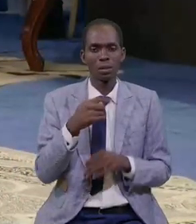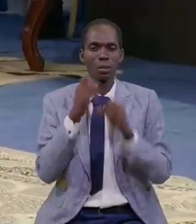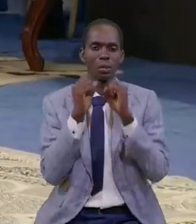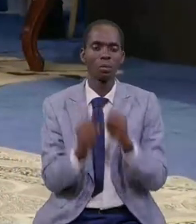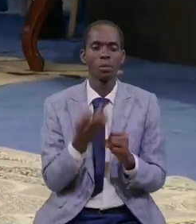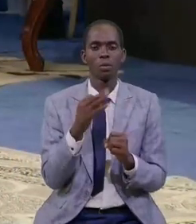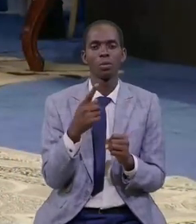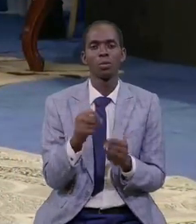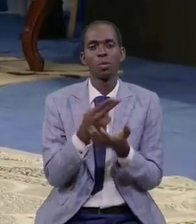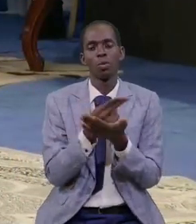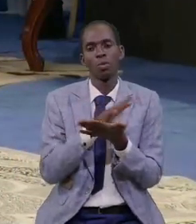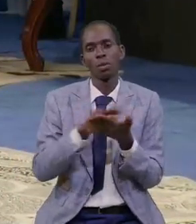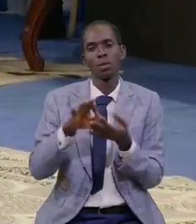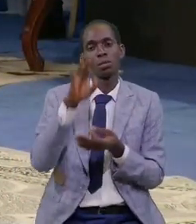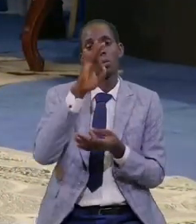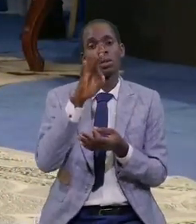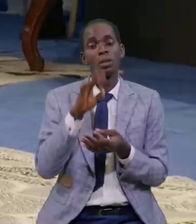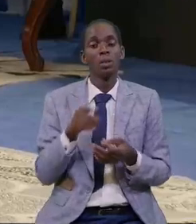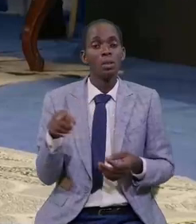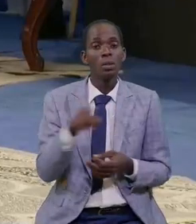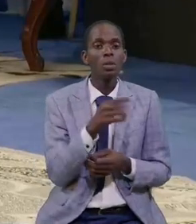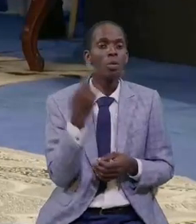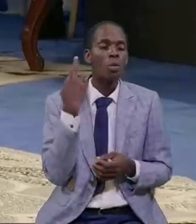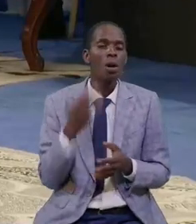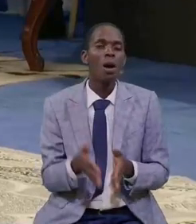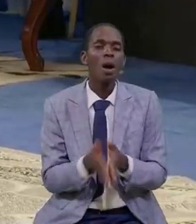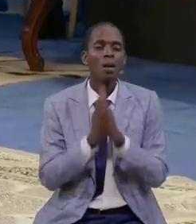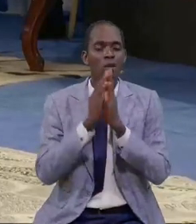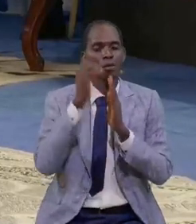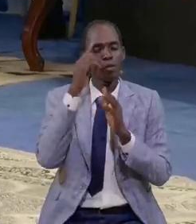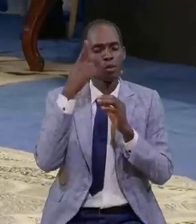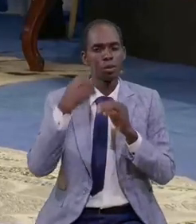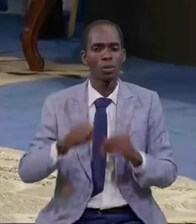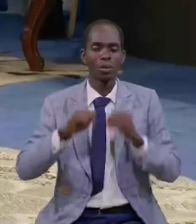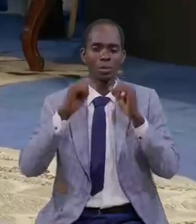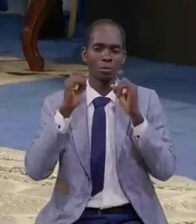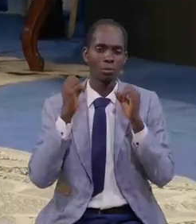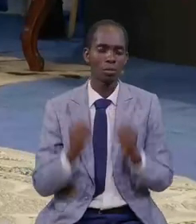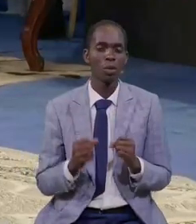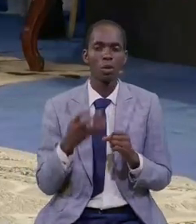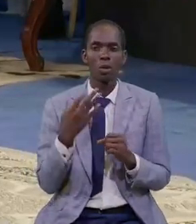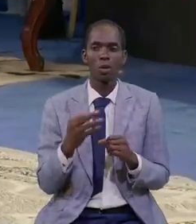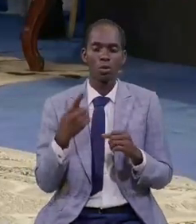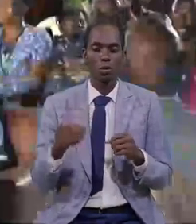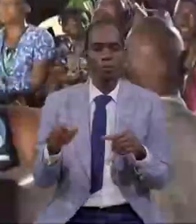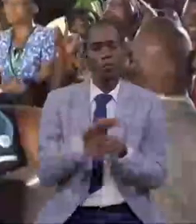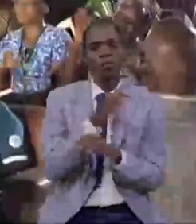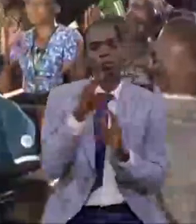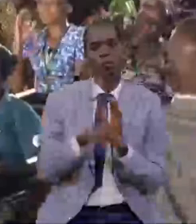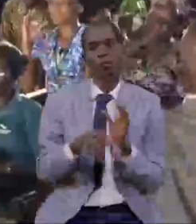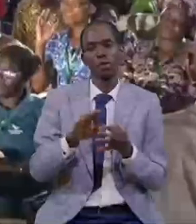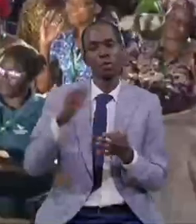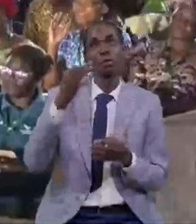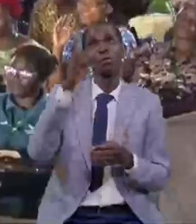ils avaient soif de la plénitude de ce que Dieu avait à offrir cette plénitude vient pour toi ce